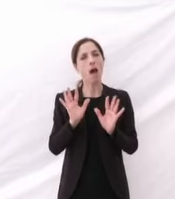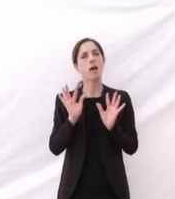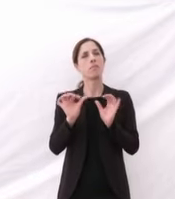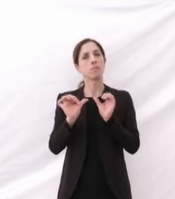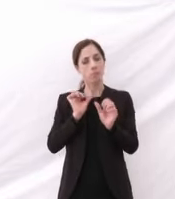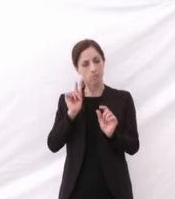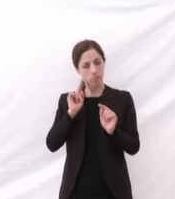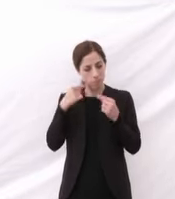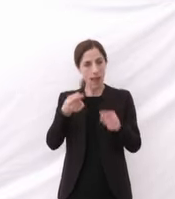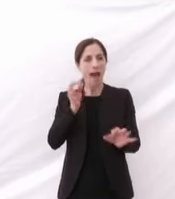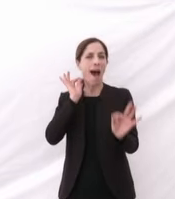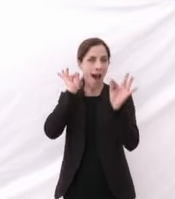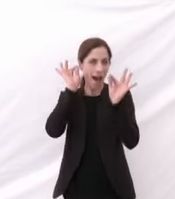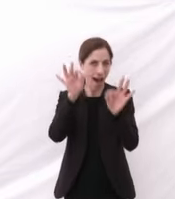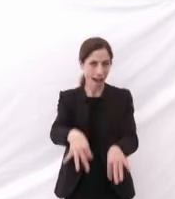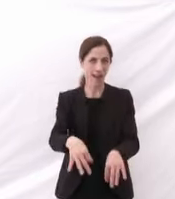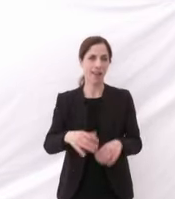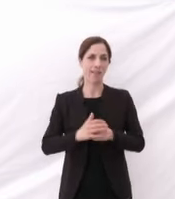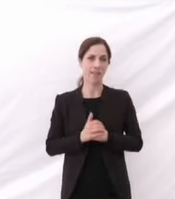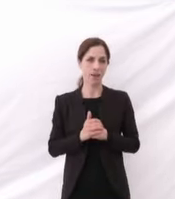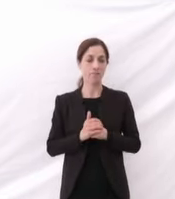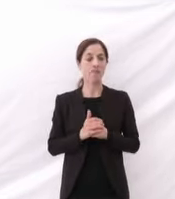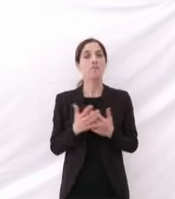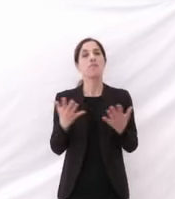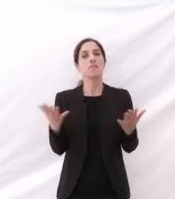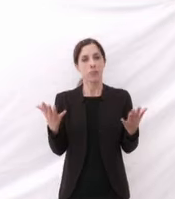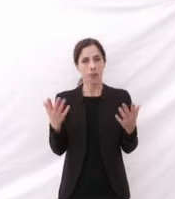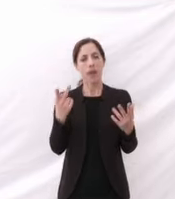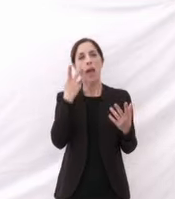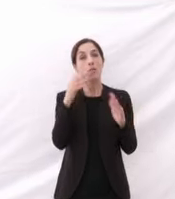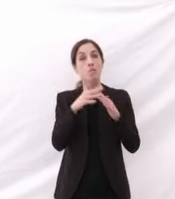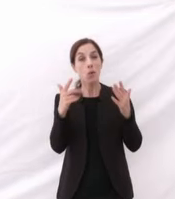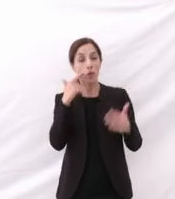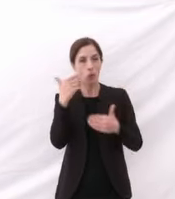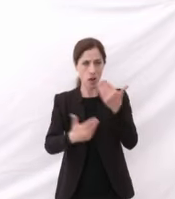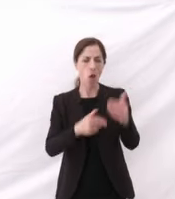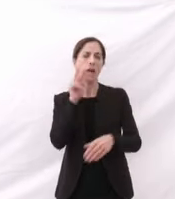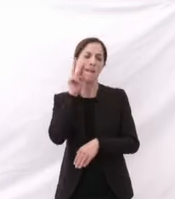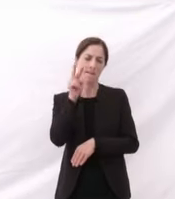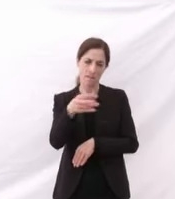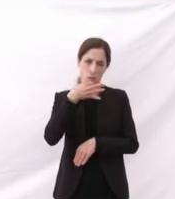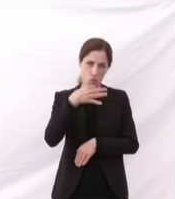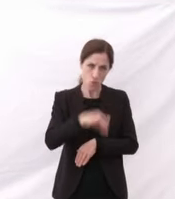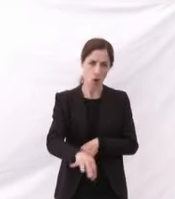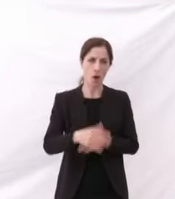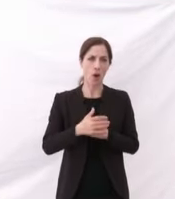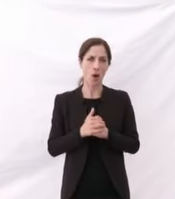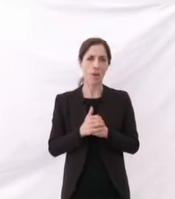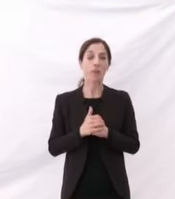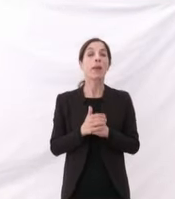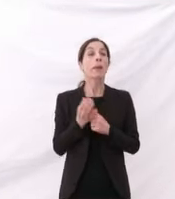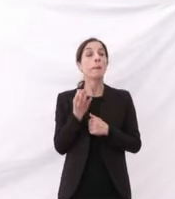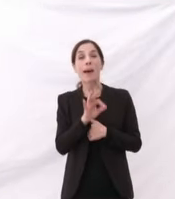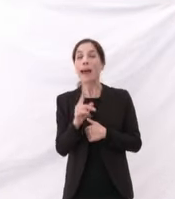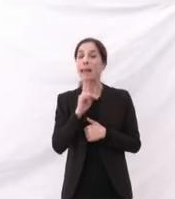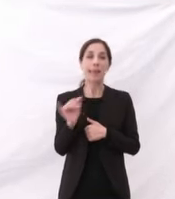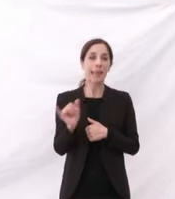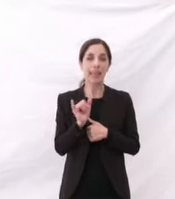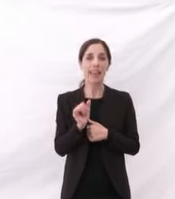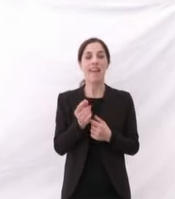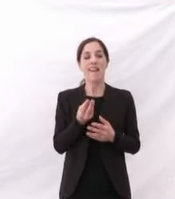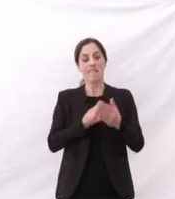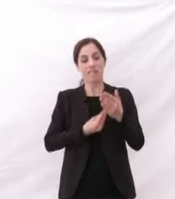arriveremo e lo vedremo un mondo migliore e soprattutto lo vedranno i nostri